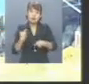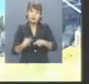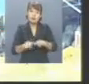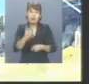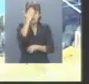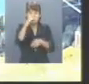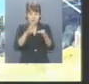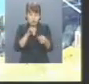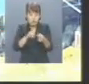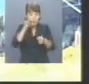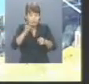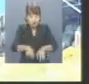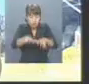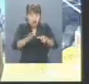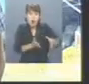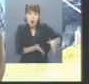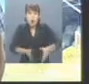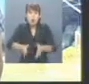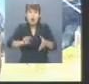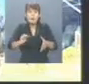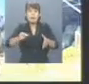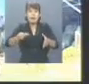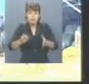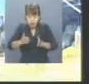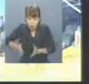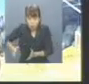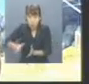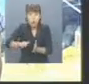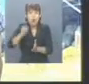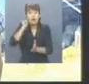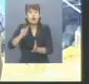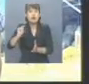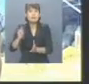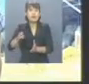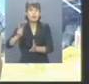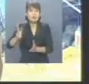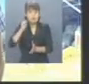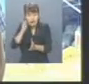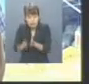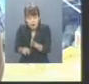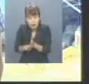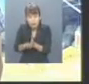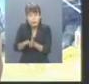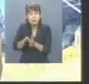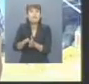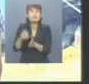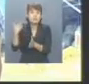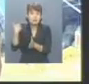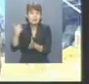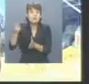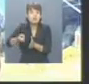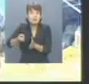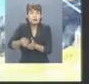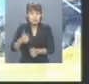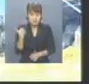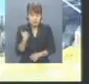ครับทั้งจากคลองมหาสวัสดิ์และคลองทวีวัฒนาเองยังคงเพิ่มสูงสูงขึ้นอย่างต่อเนื่องแม้ว่าบางส่วนได้ลดลงนะครับแต่ว่าโด